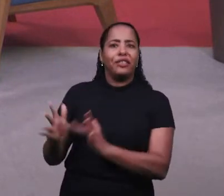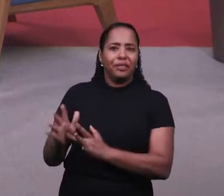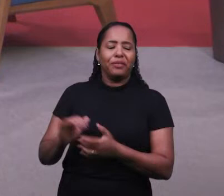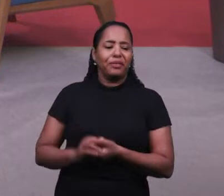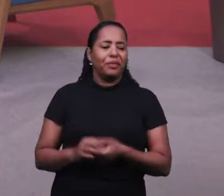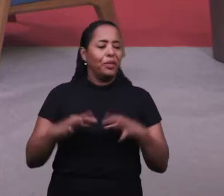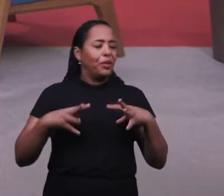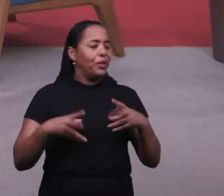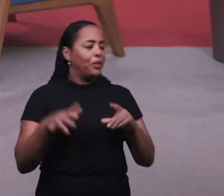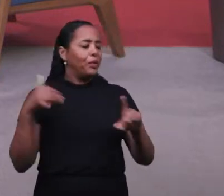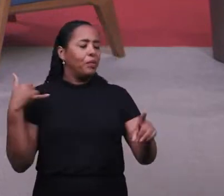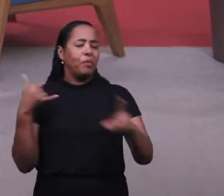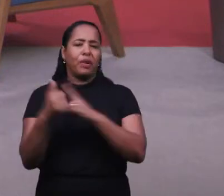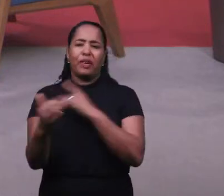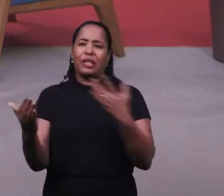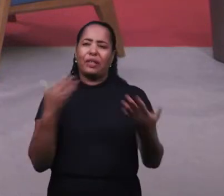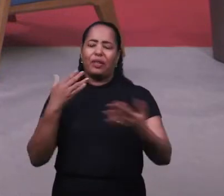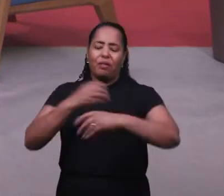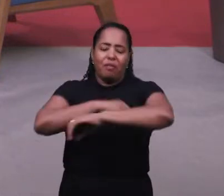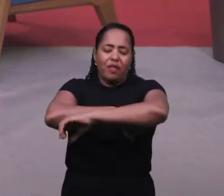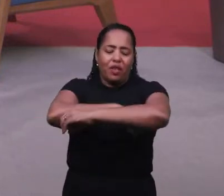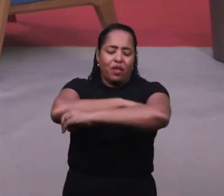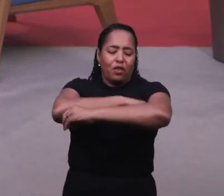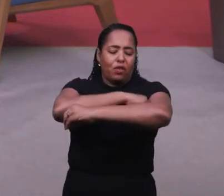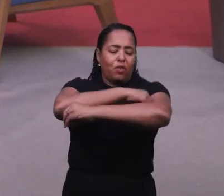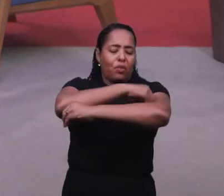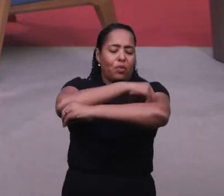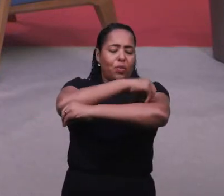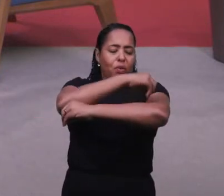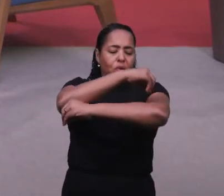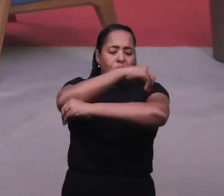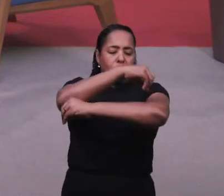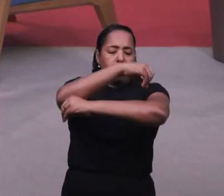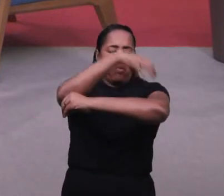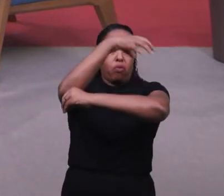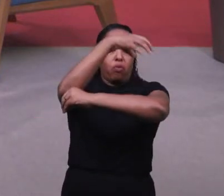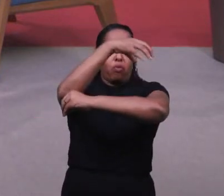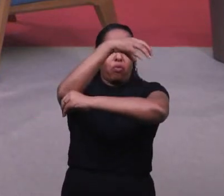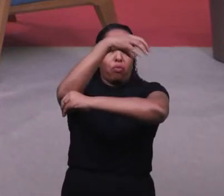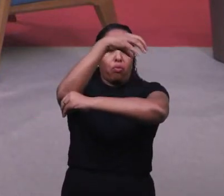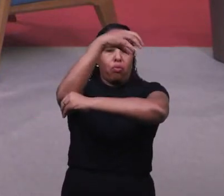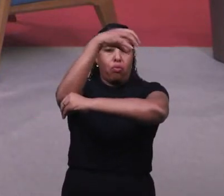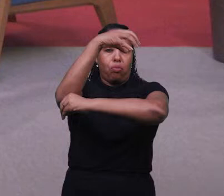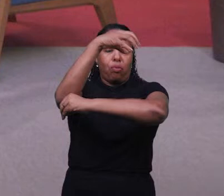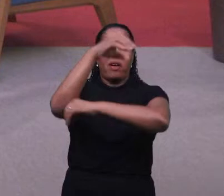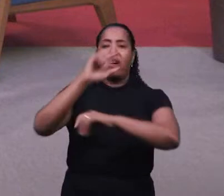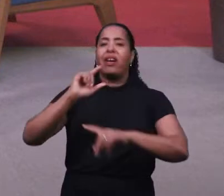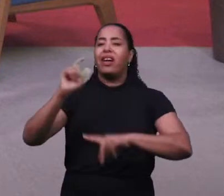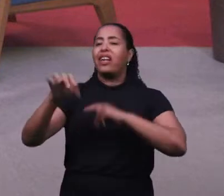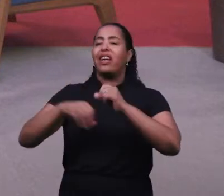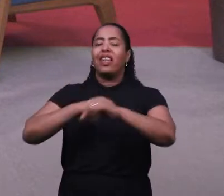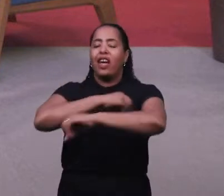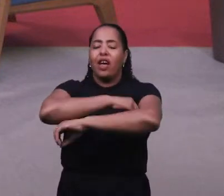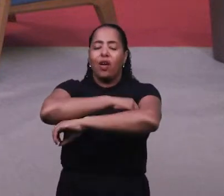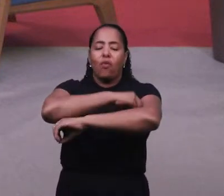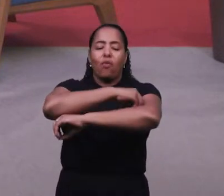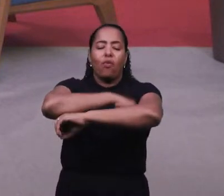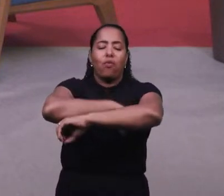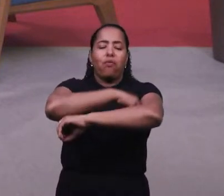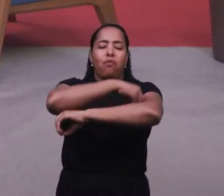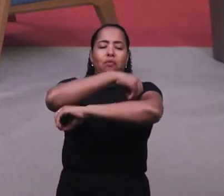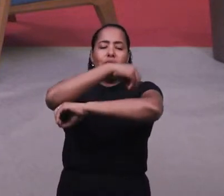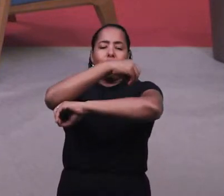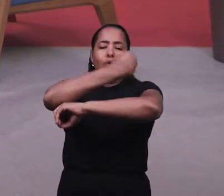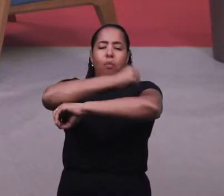Tout était prophétique, n'est-ce pas? Comme la lumière du matin, qui est la lumière de la vie, qui est la